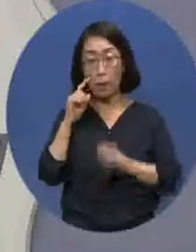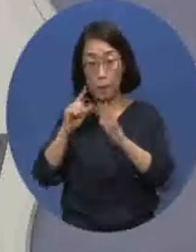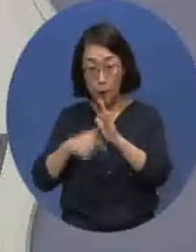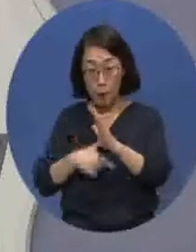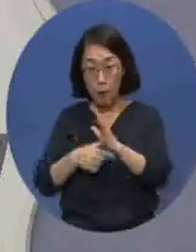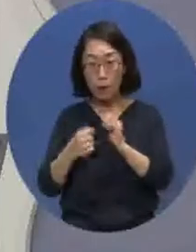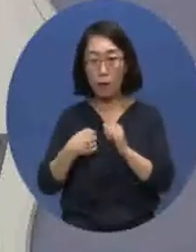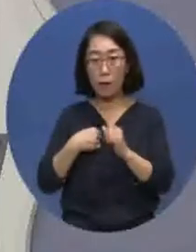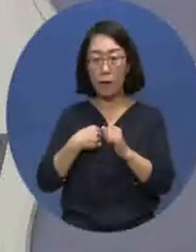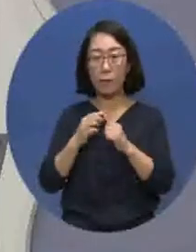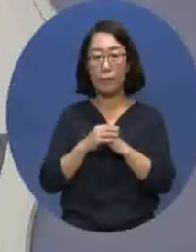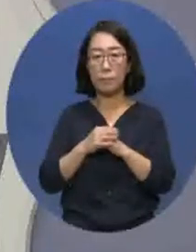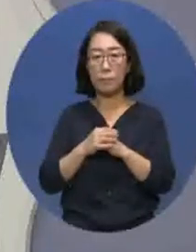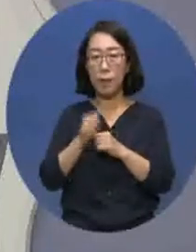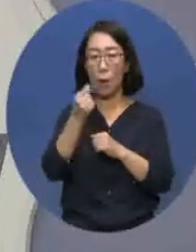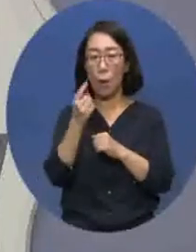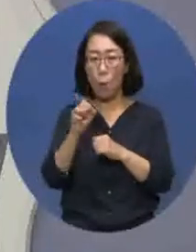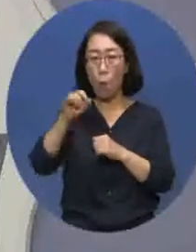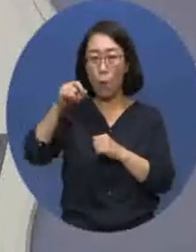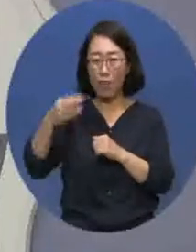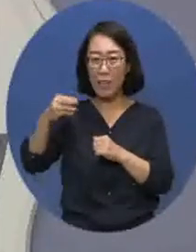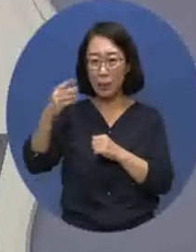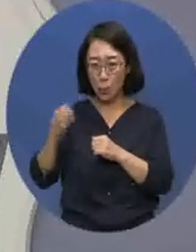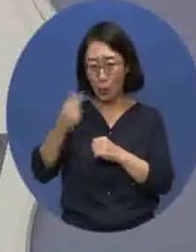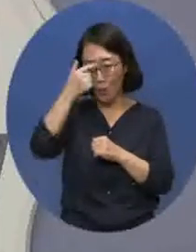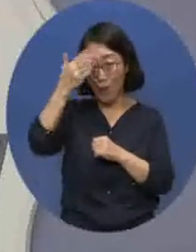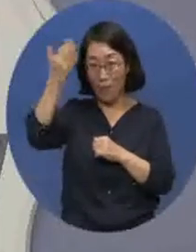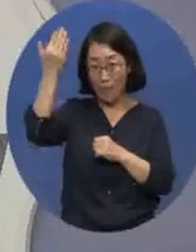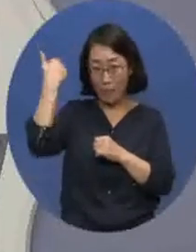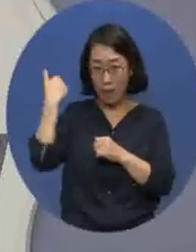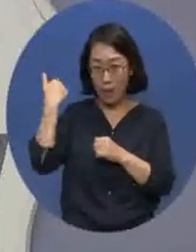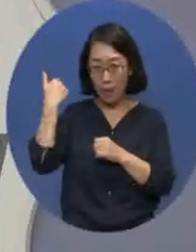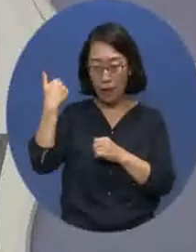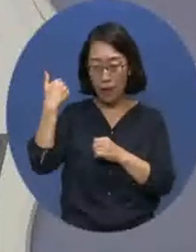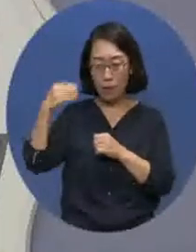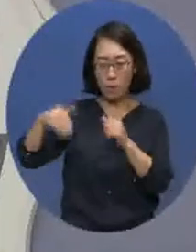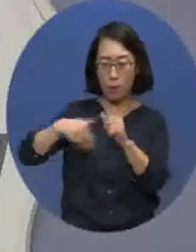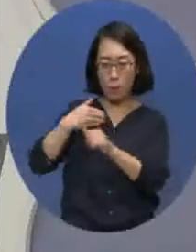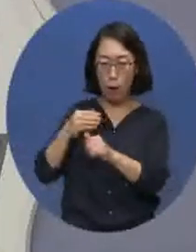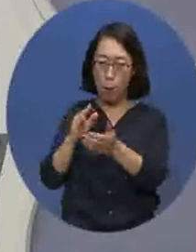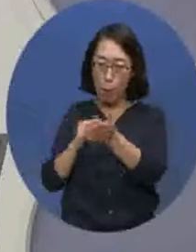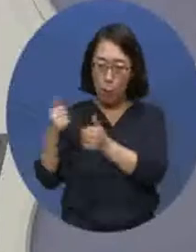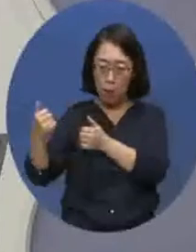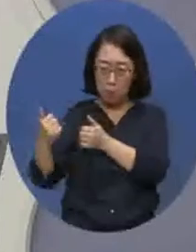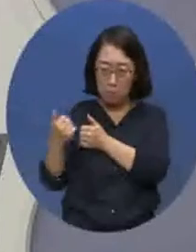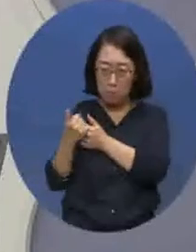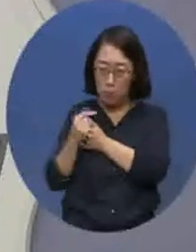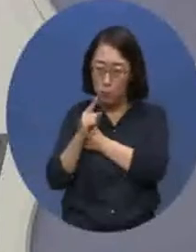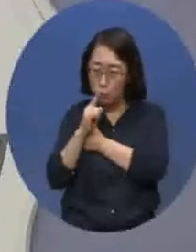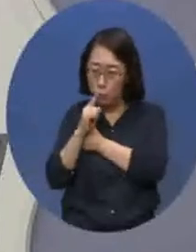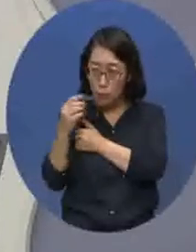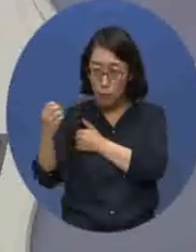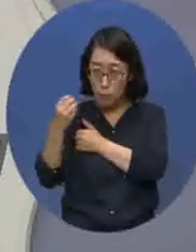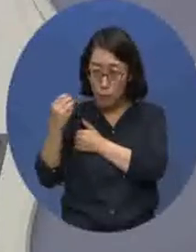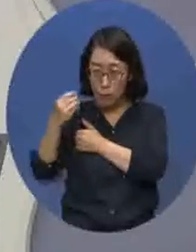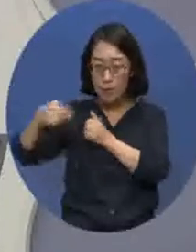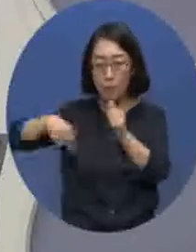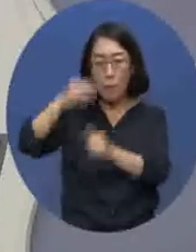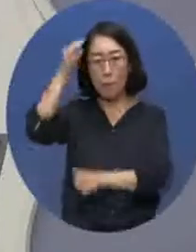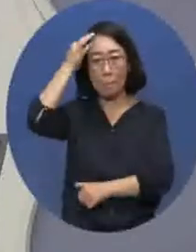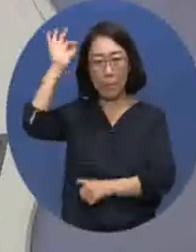그 홍길동 같은 그런 상황에 떠올랐어요 그래서 서초 에도 분명히